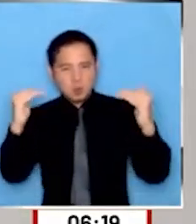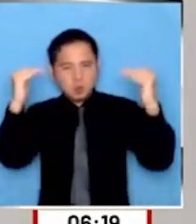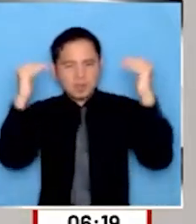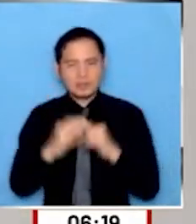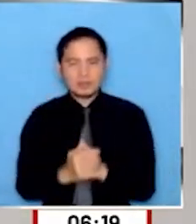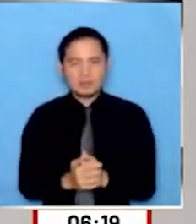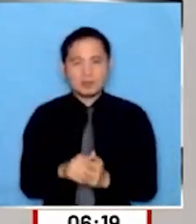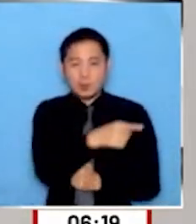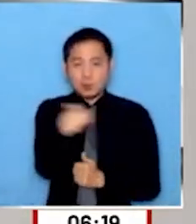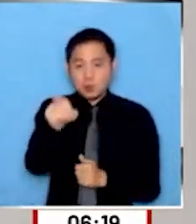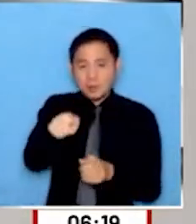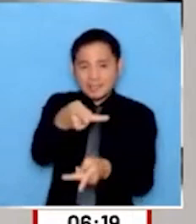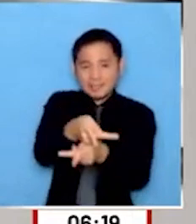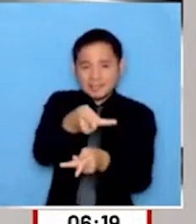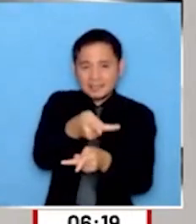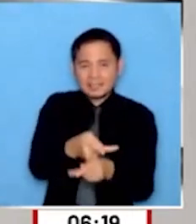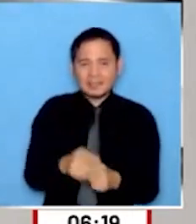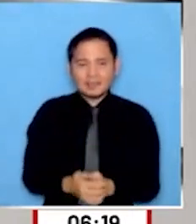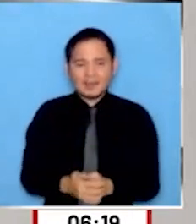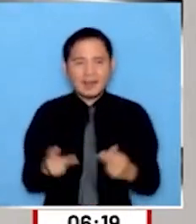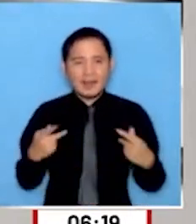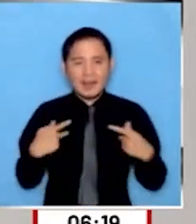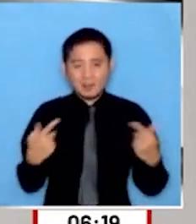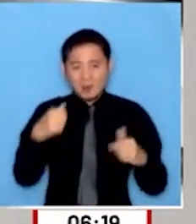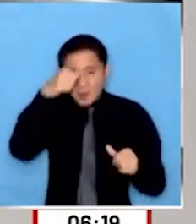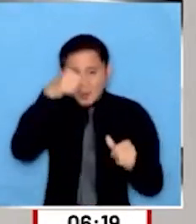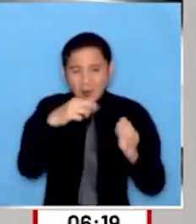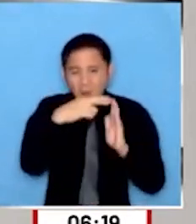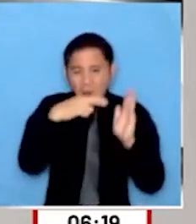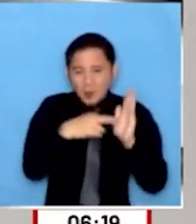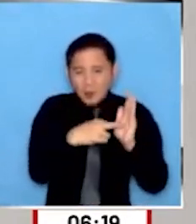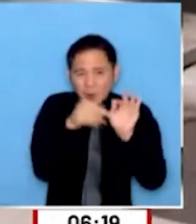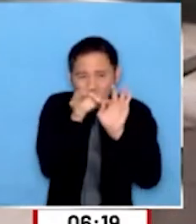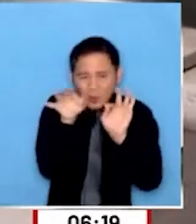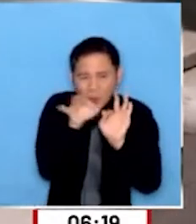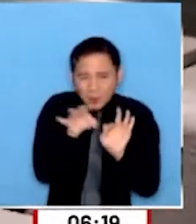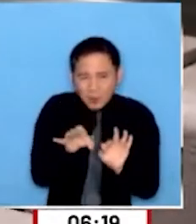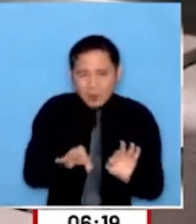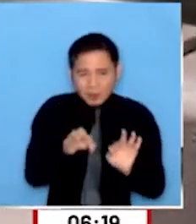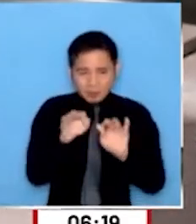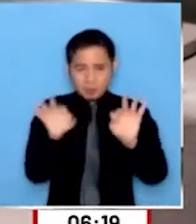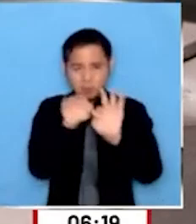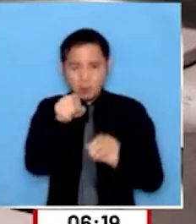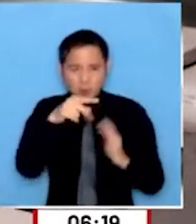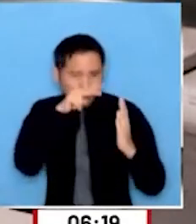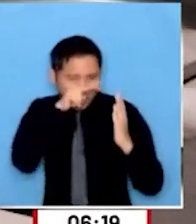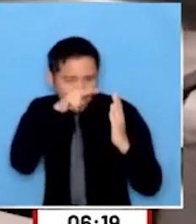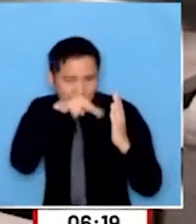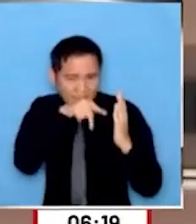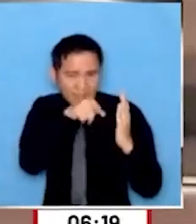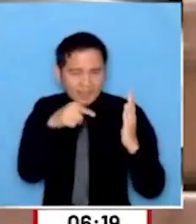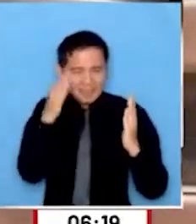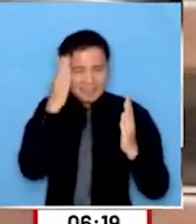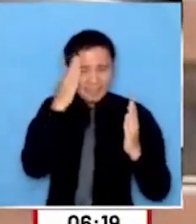na dinadownload mo, meron niyang terms and conditions. No? May fine print na dapat binabasa natin. Like in the case of some of these